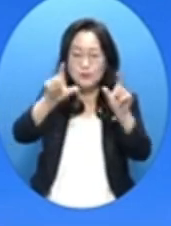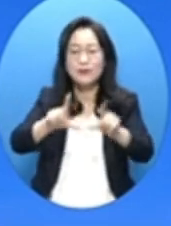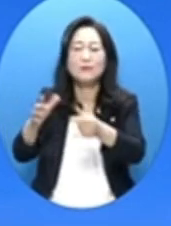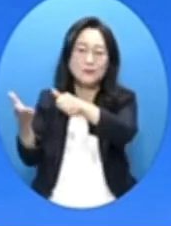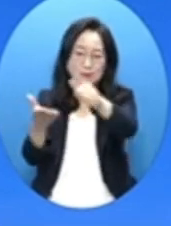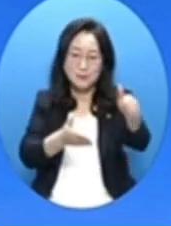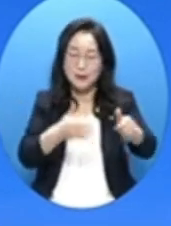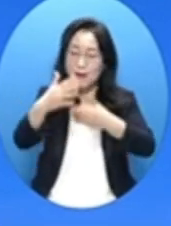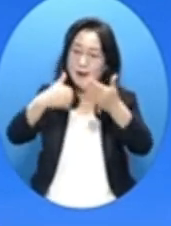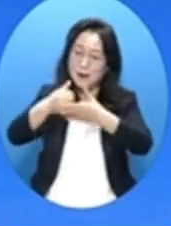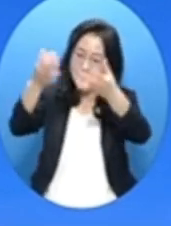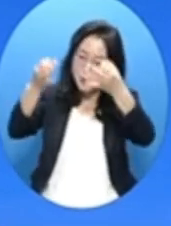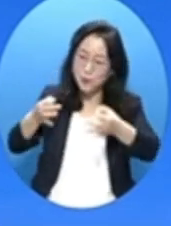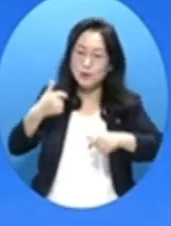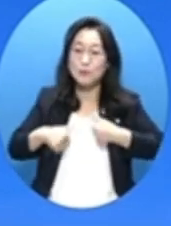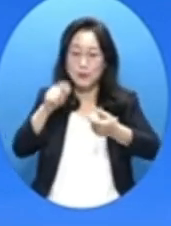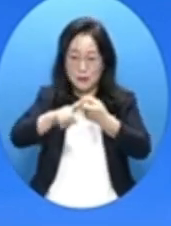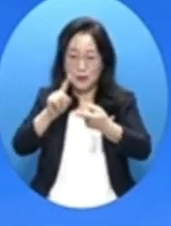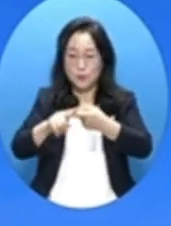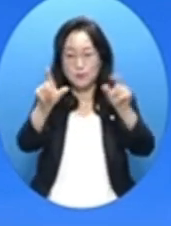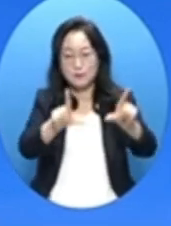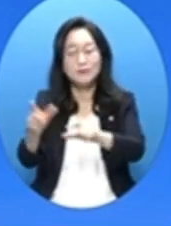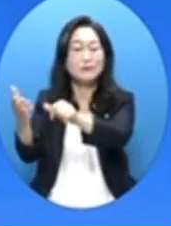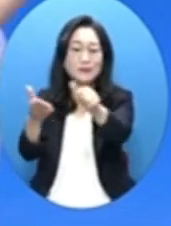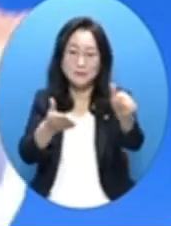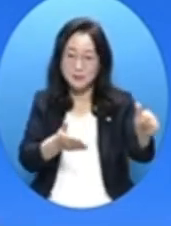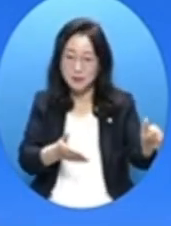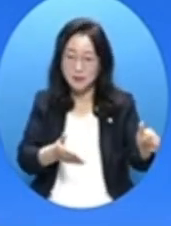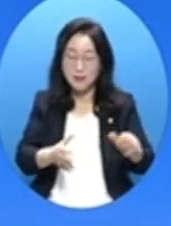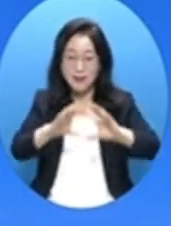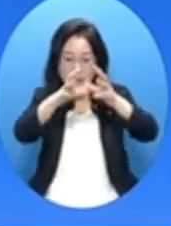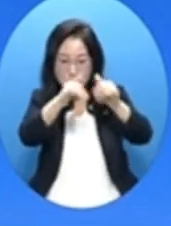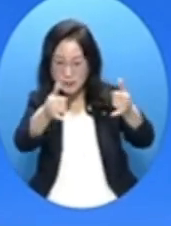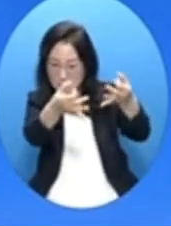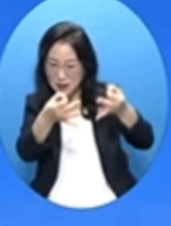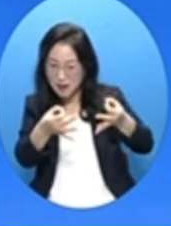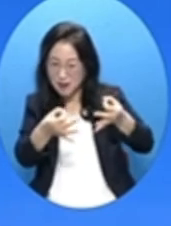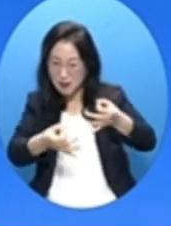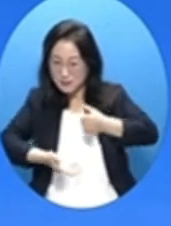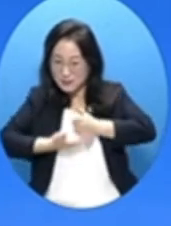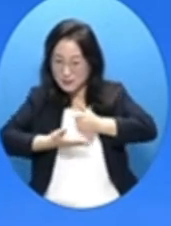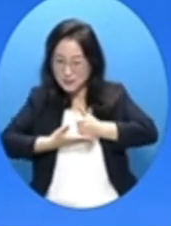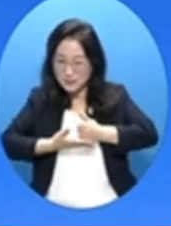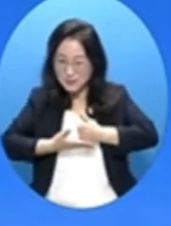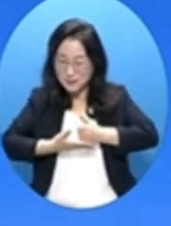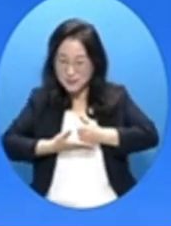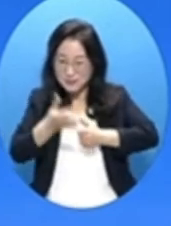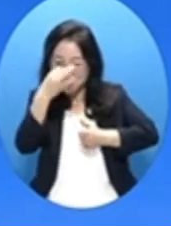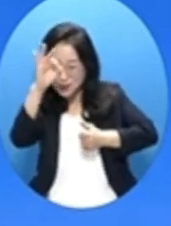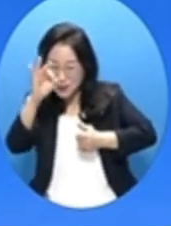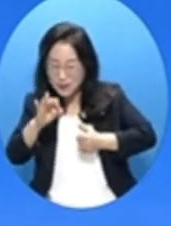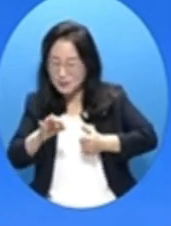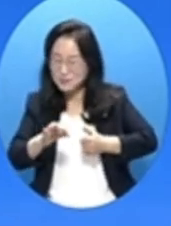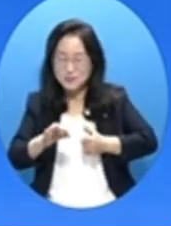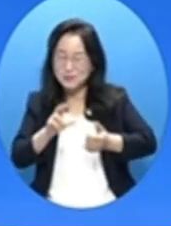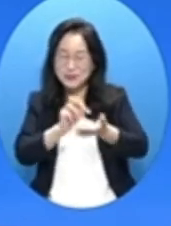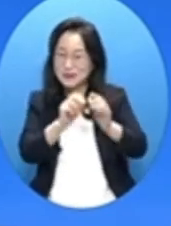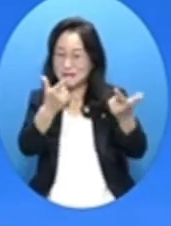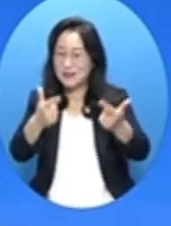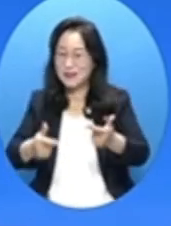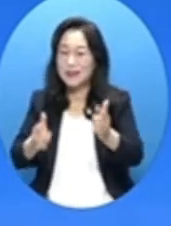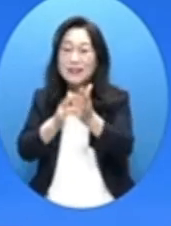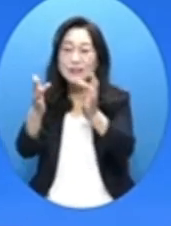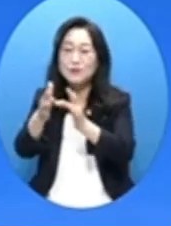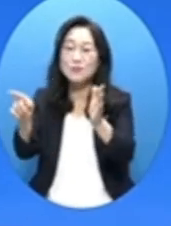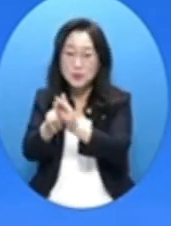기뻐하신 자로 우리가 살아가야 되는 것입니다. 세상 사람들이 나를 알아주고 안 알아주고 그건 두 번째 문제입니다. 그런데 우리가 예수를